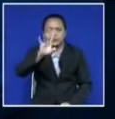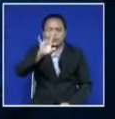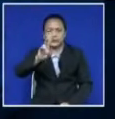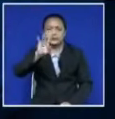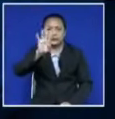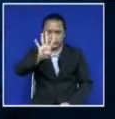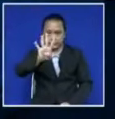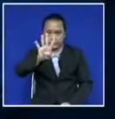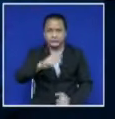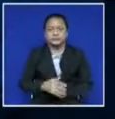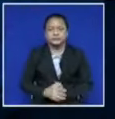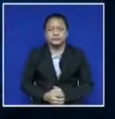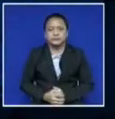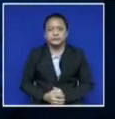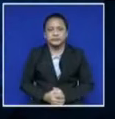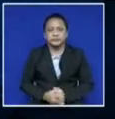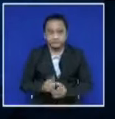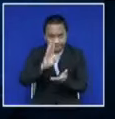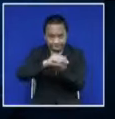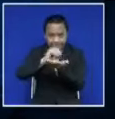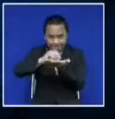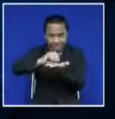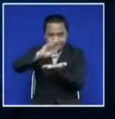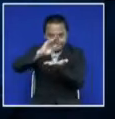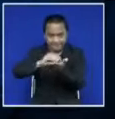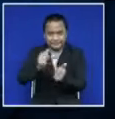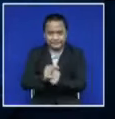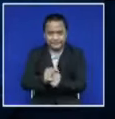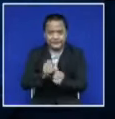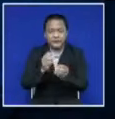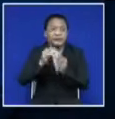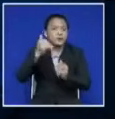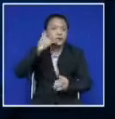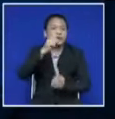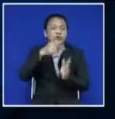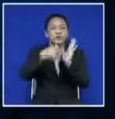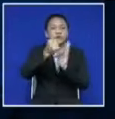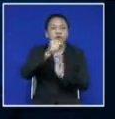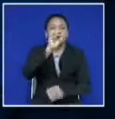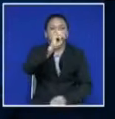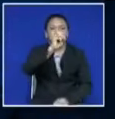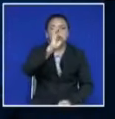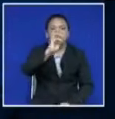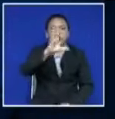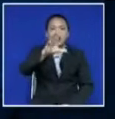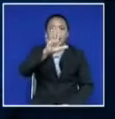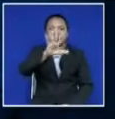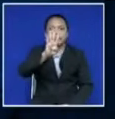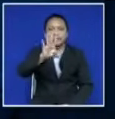0348712744นะคะจดทันไหมคะสายด่วนสมุทรสาครนะคะ